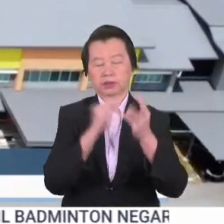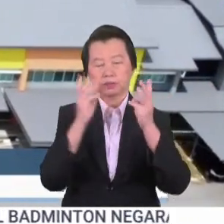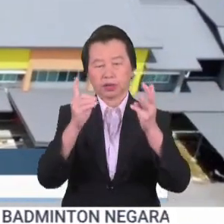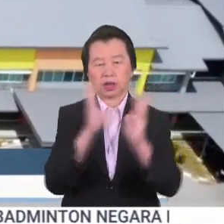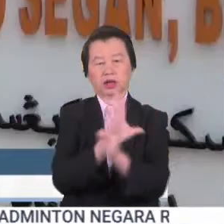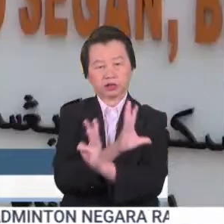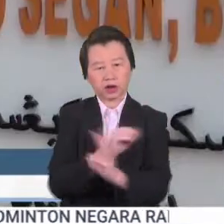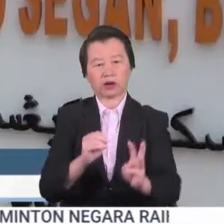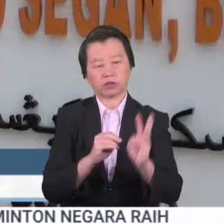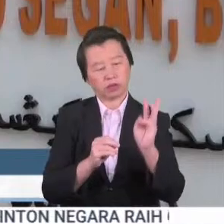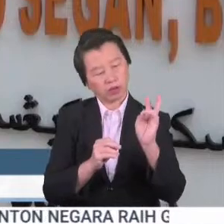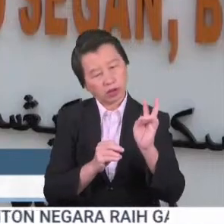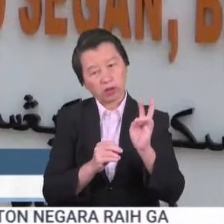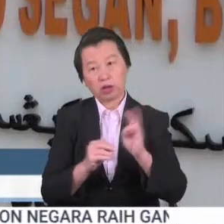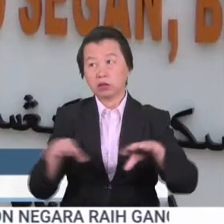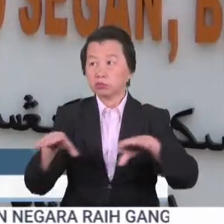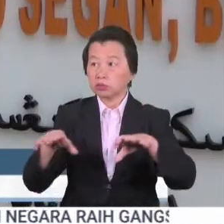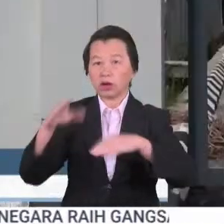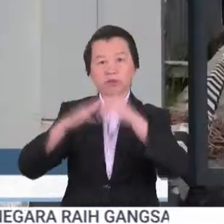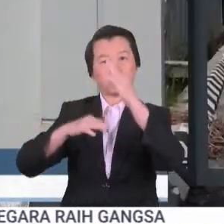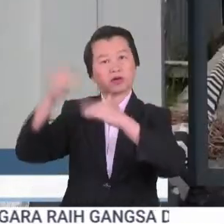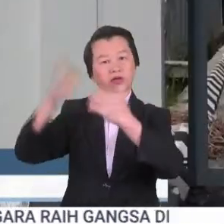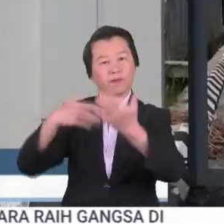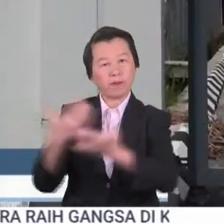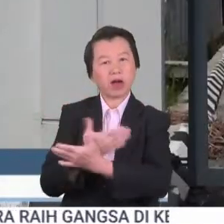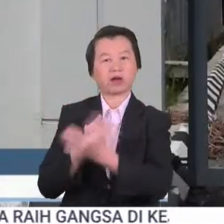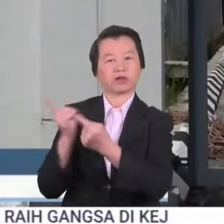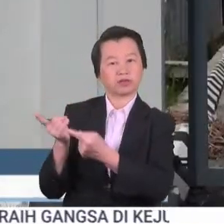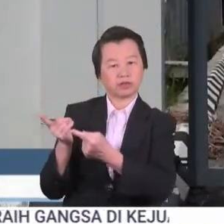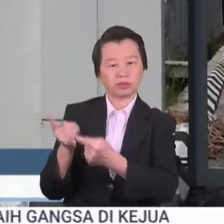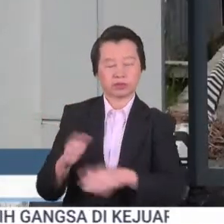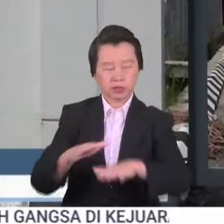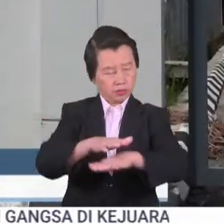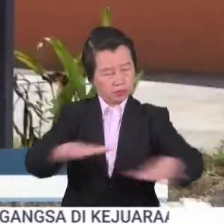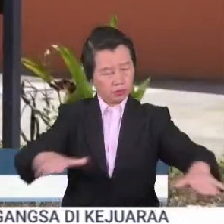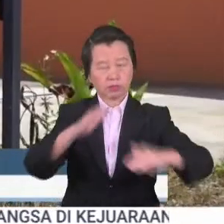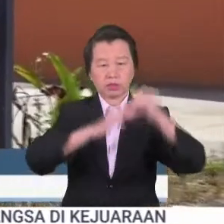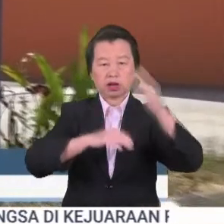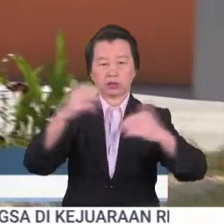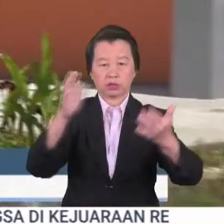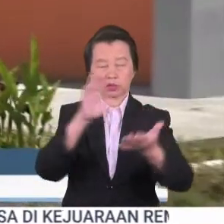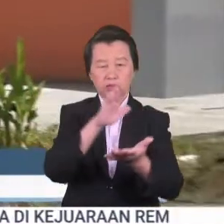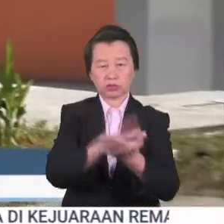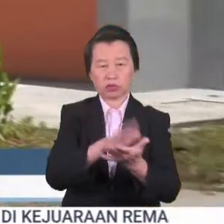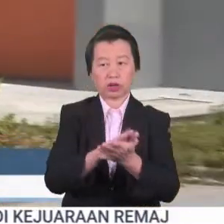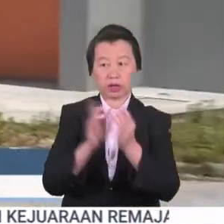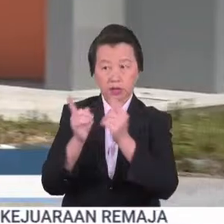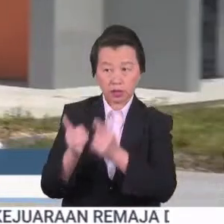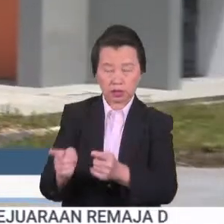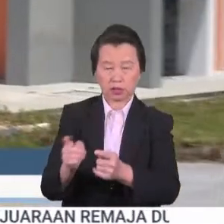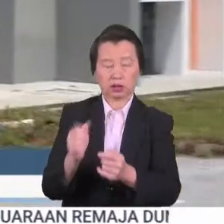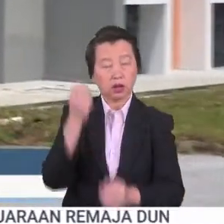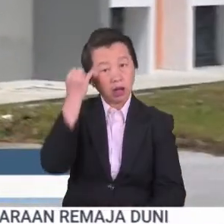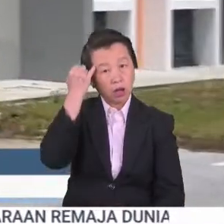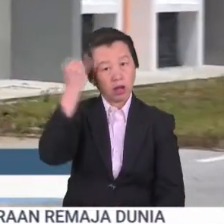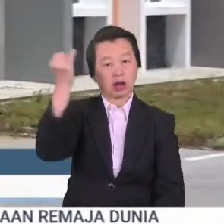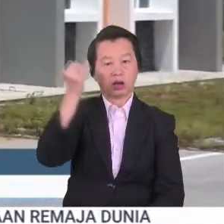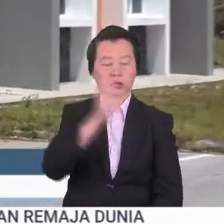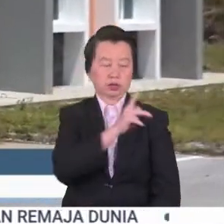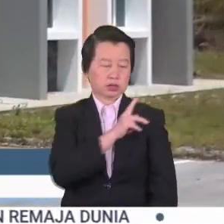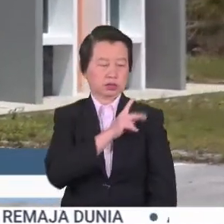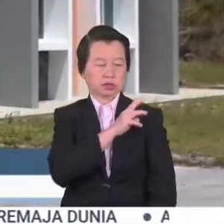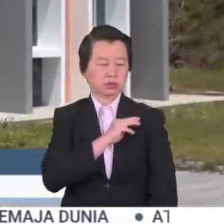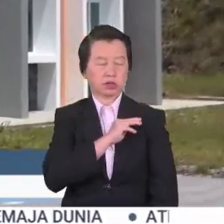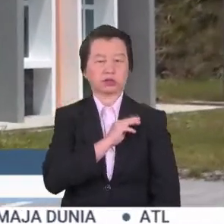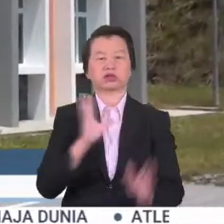Sarawak di atas terbinanya bangunan baru SK Ulus segan menurut beliau tapak dan bangunan baru SK Ulus segan itu merupakan cetusan idea Premier